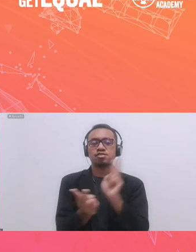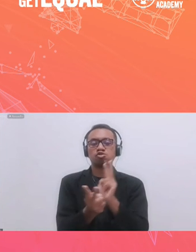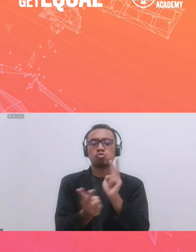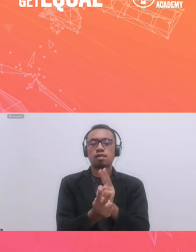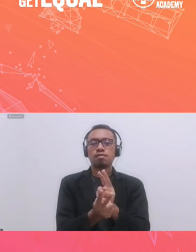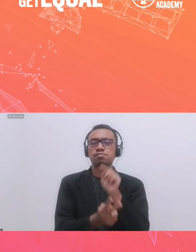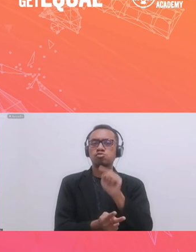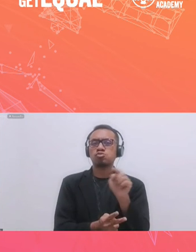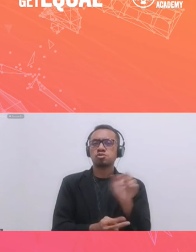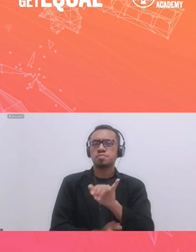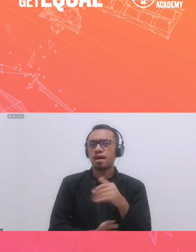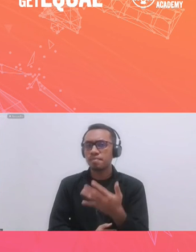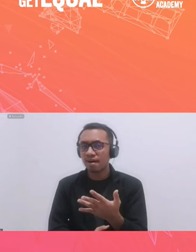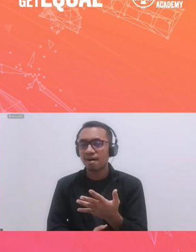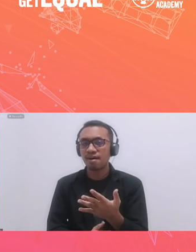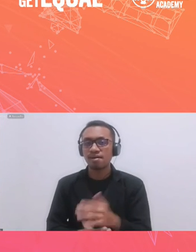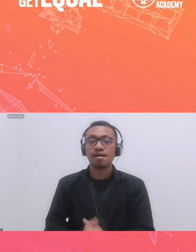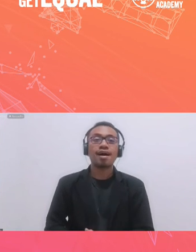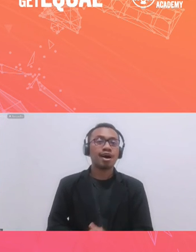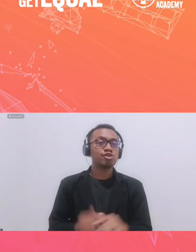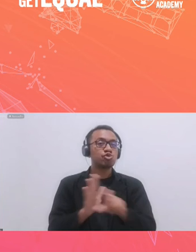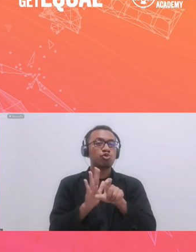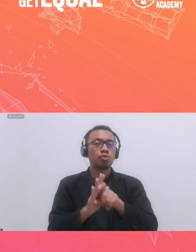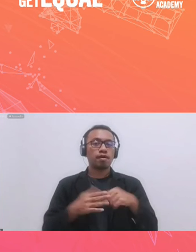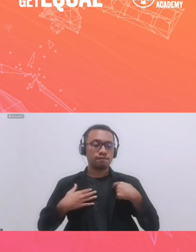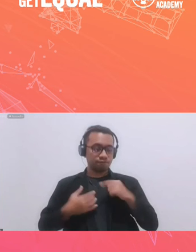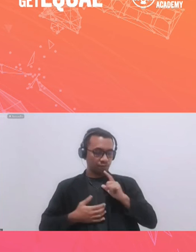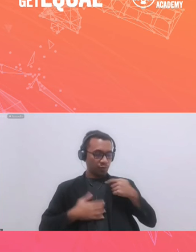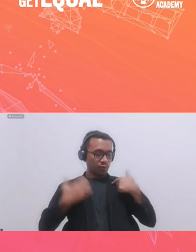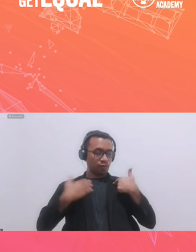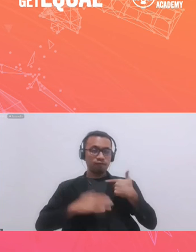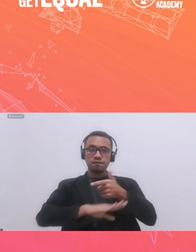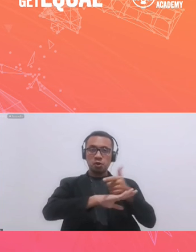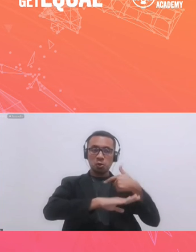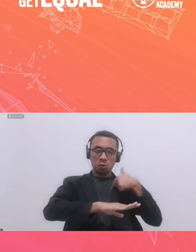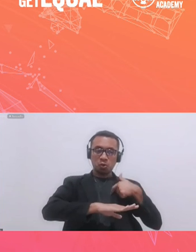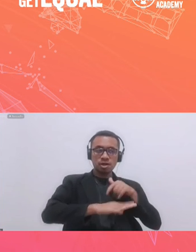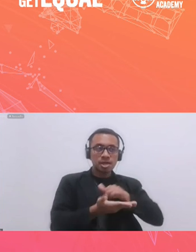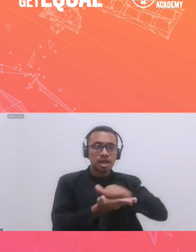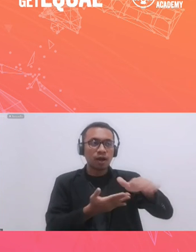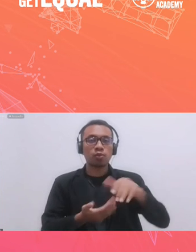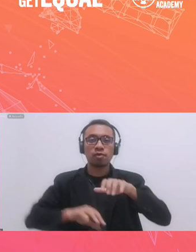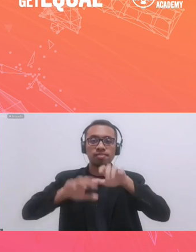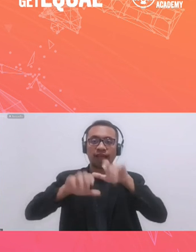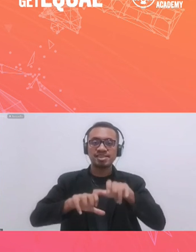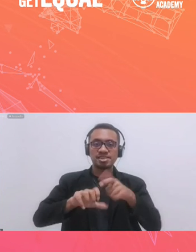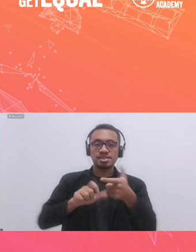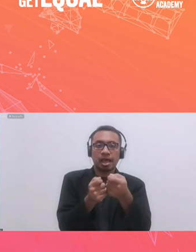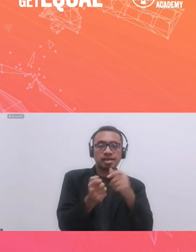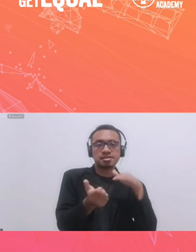terjadi, termasuk mengirimkan gambar, mengirimkan video, mengirimkan teks, ya, dan